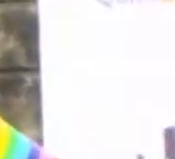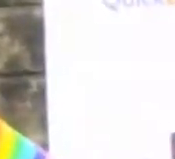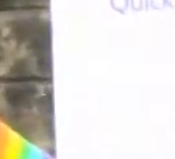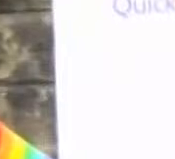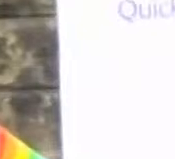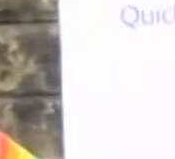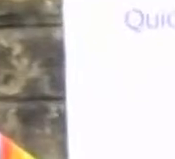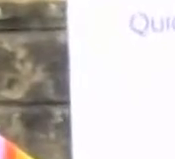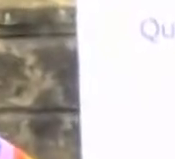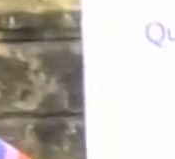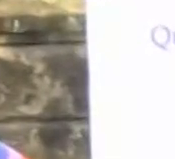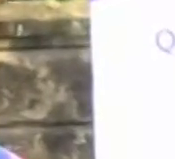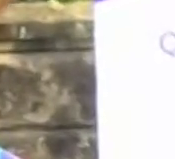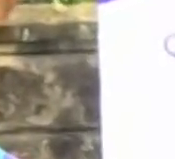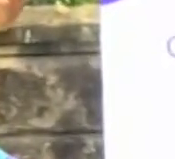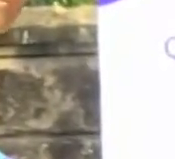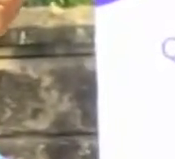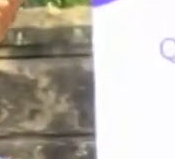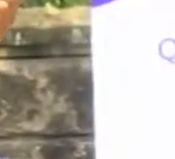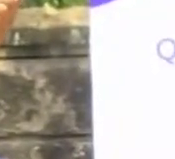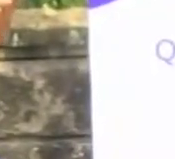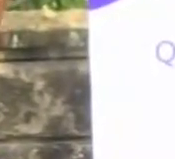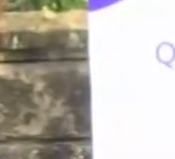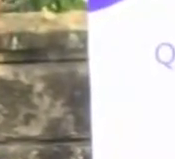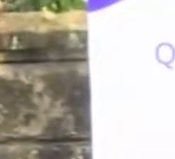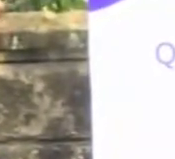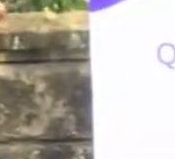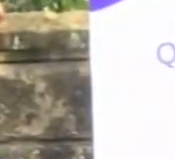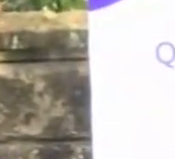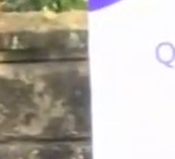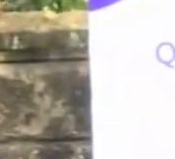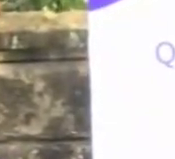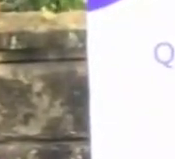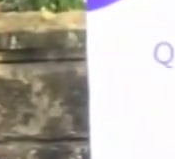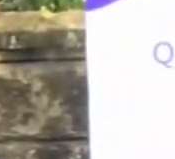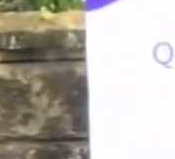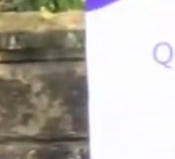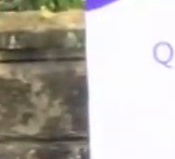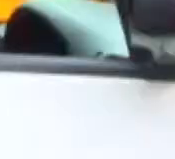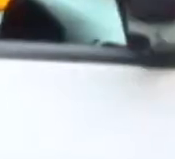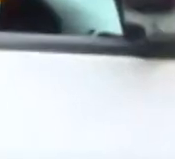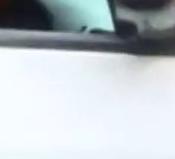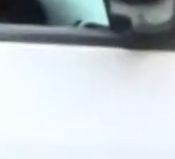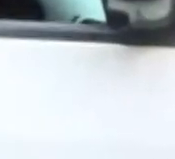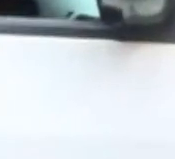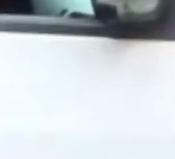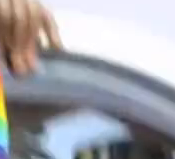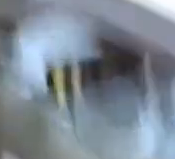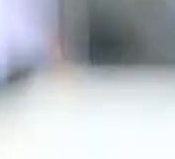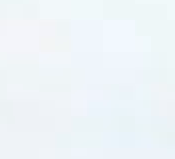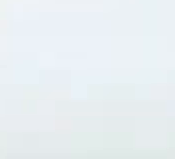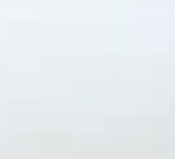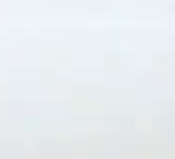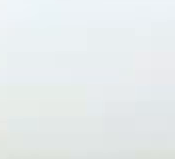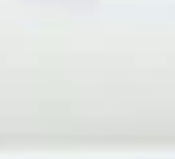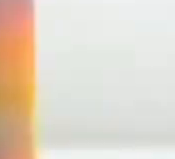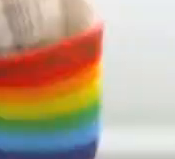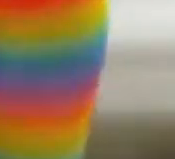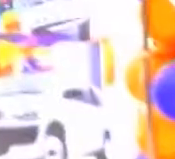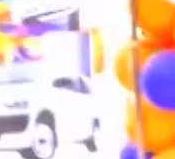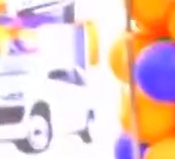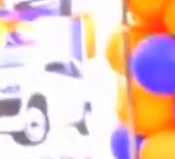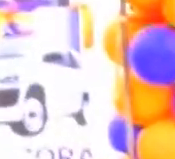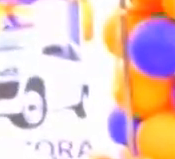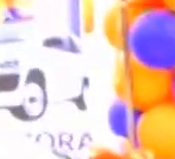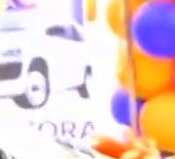Wakeja. Kari ndio hii. Oh, sorry. Kifungu. Ndio hii kari. Nifurahi ile niko nayo. Muzichali kete. Wacha tupeane mali